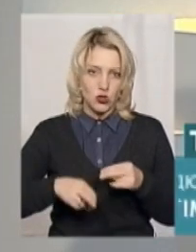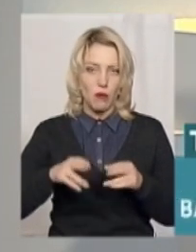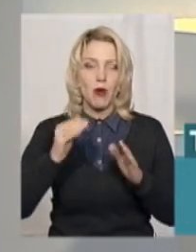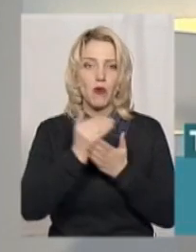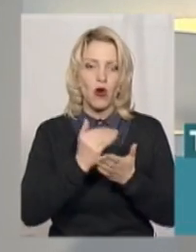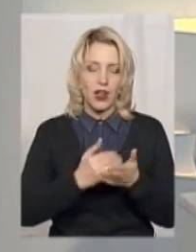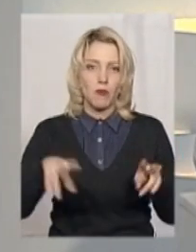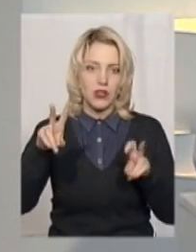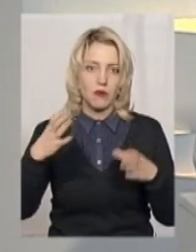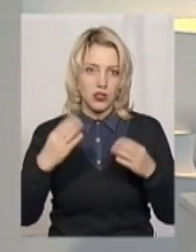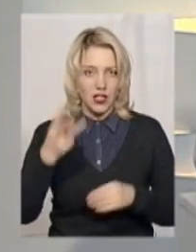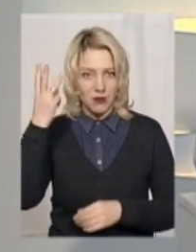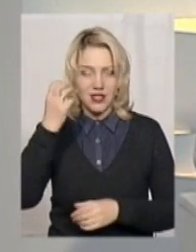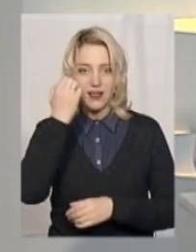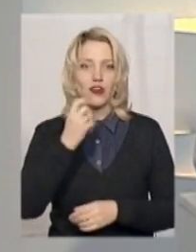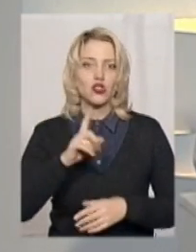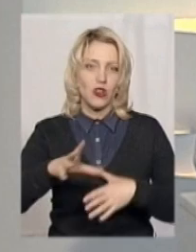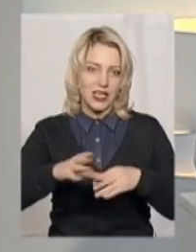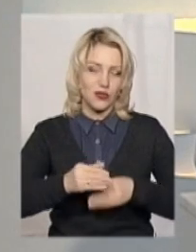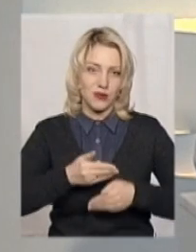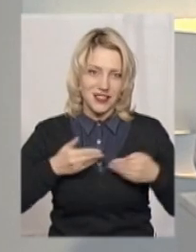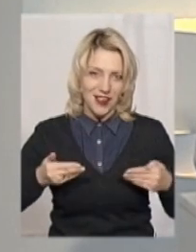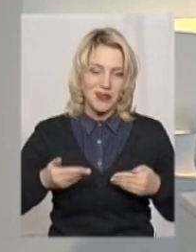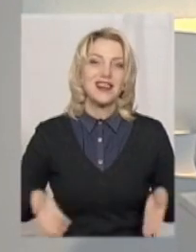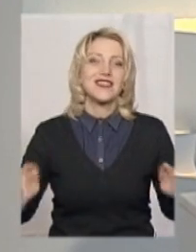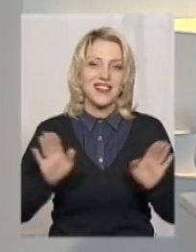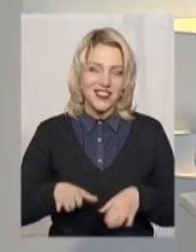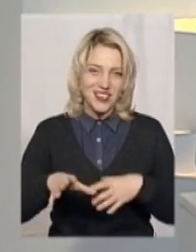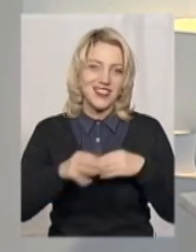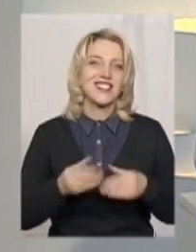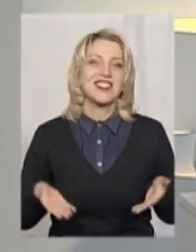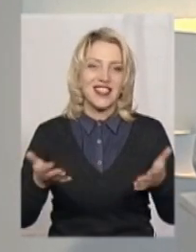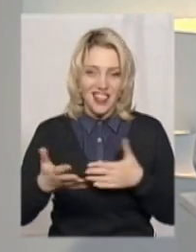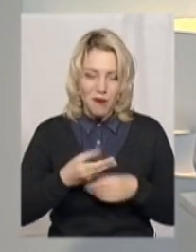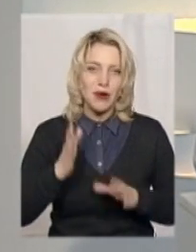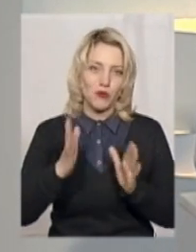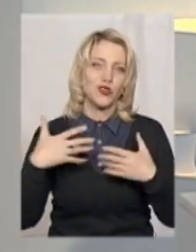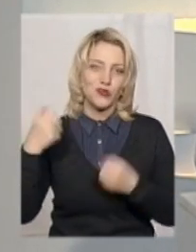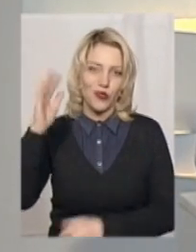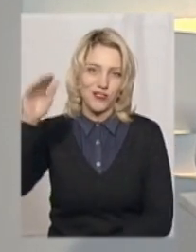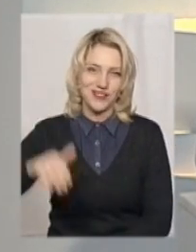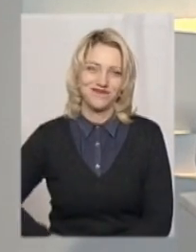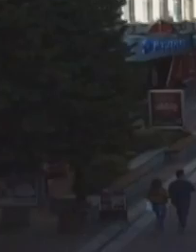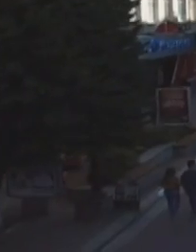програму «Тема дня Хмельницький». Дякую, що були разом із нами. Залишайтесь разом із нами і будьте здорові.